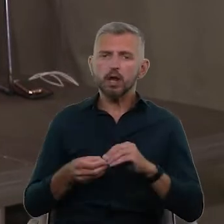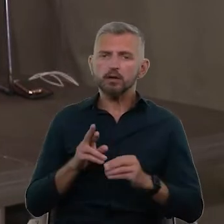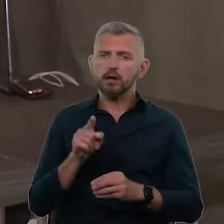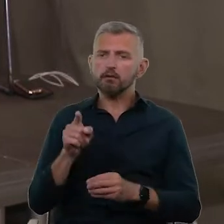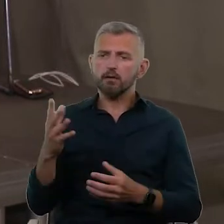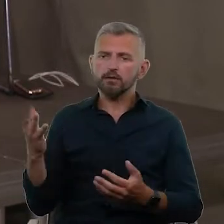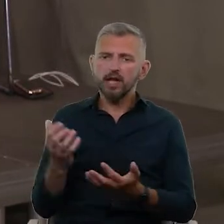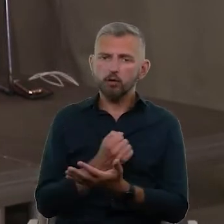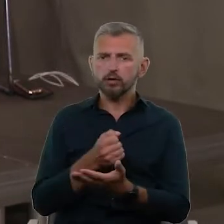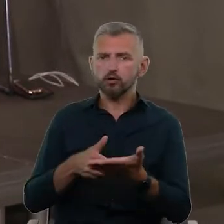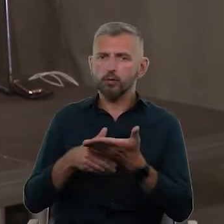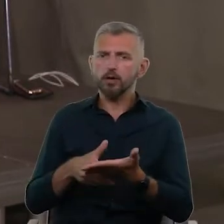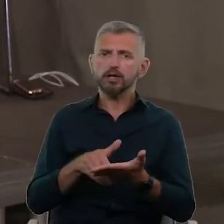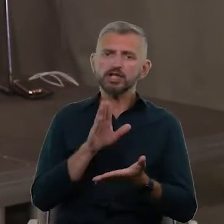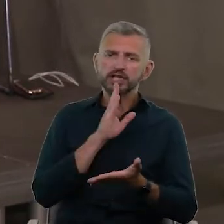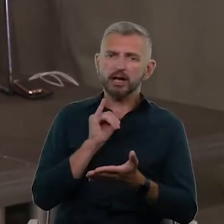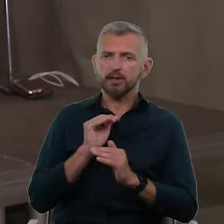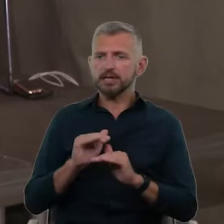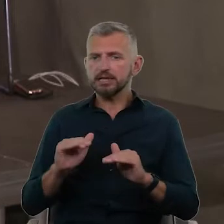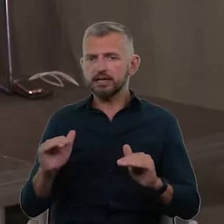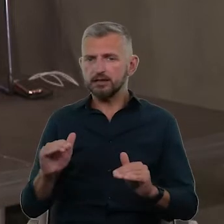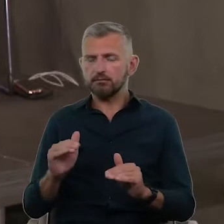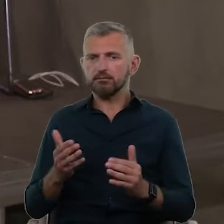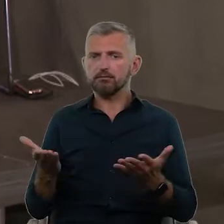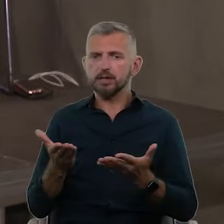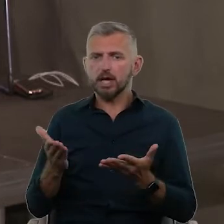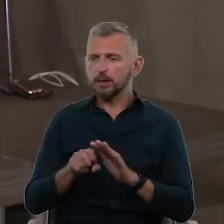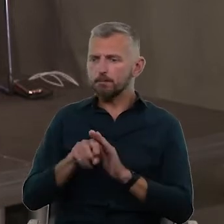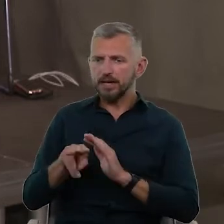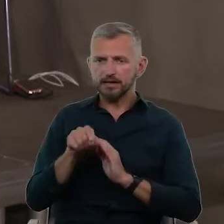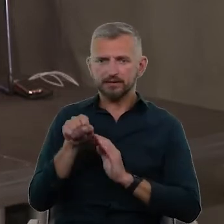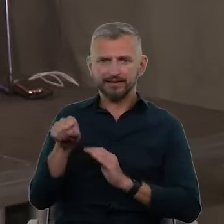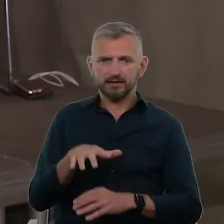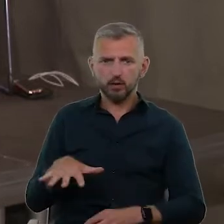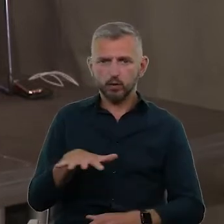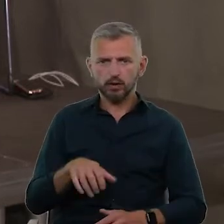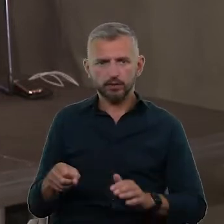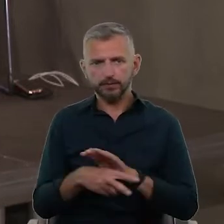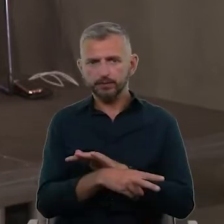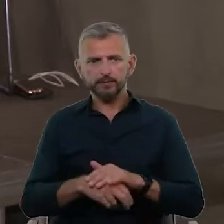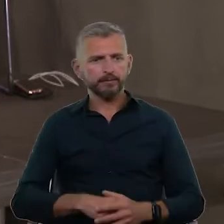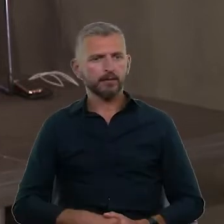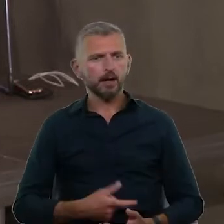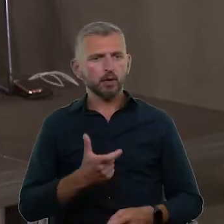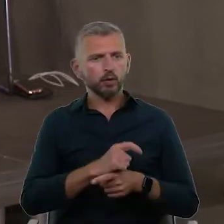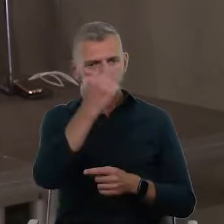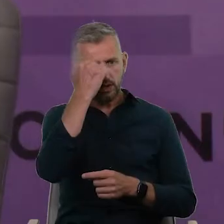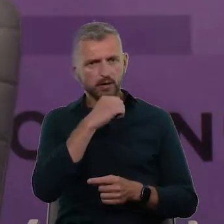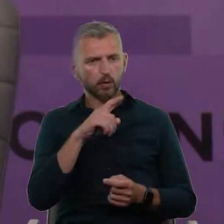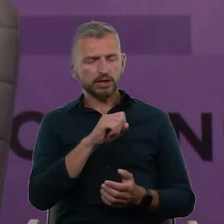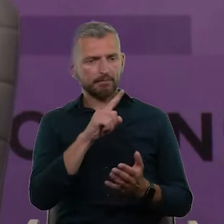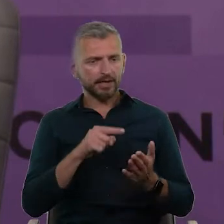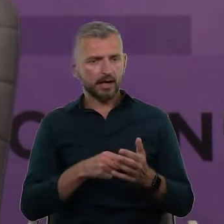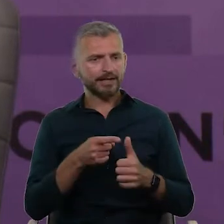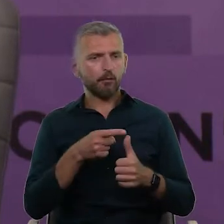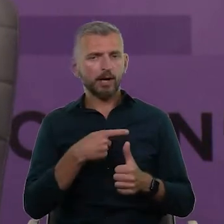вдалося допомогти та жінкам і дітям, які бігли з тих територій? Дуже Дякую за питання. По-перше, я